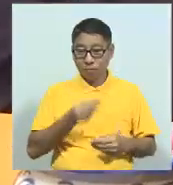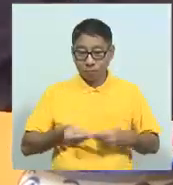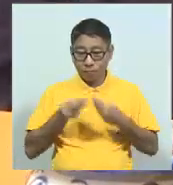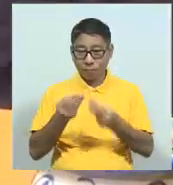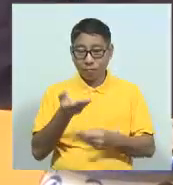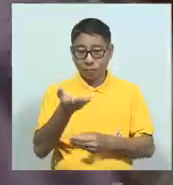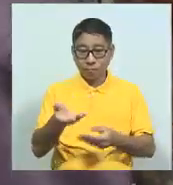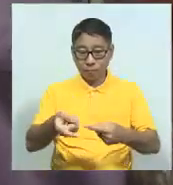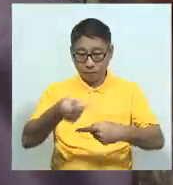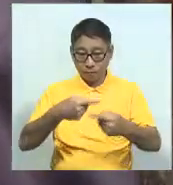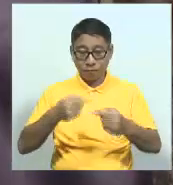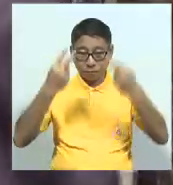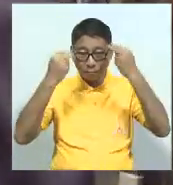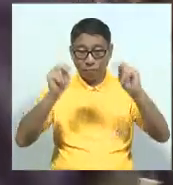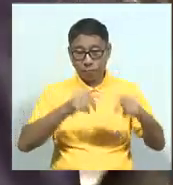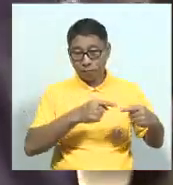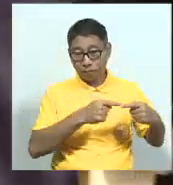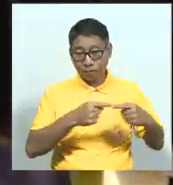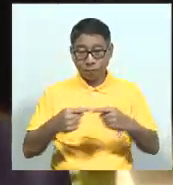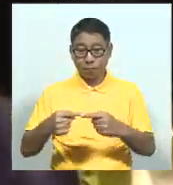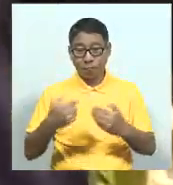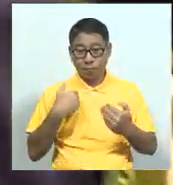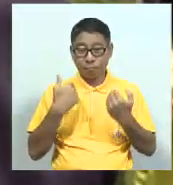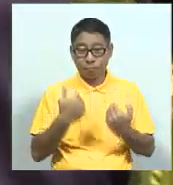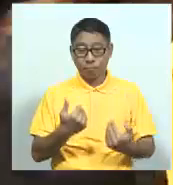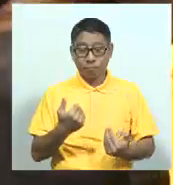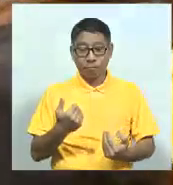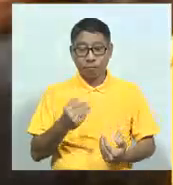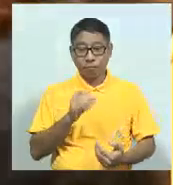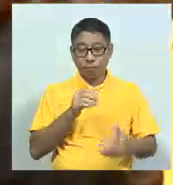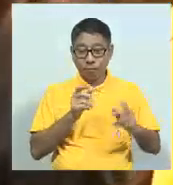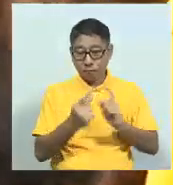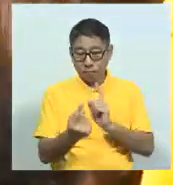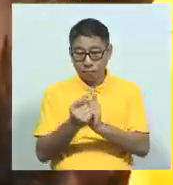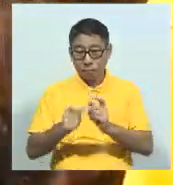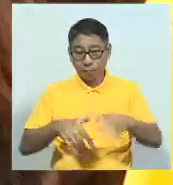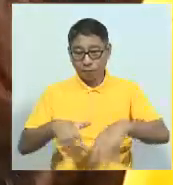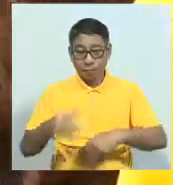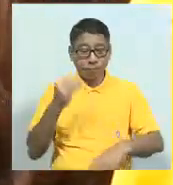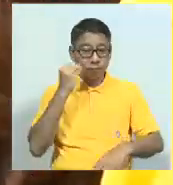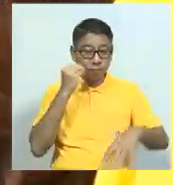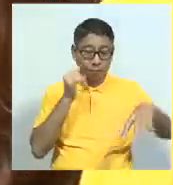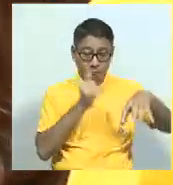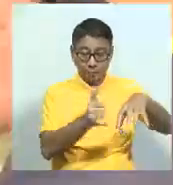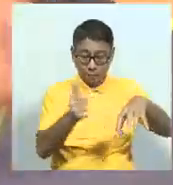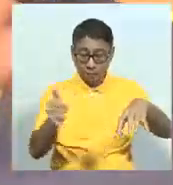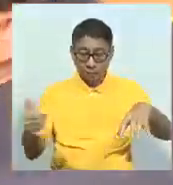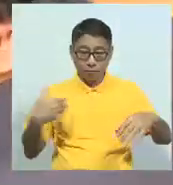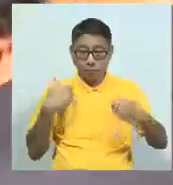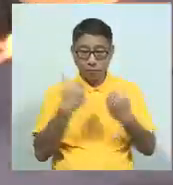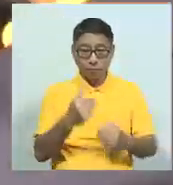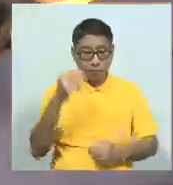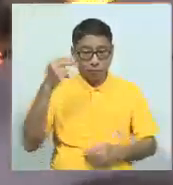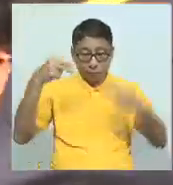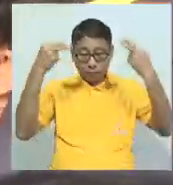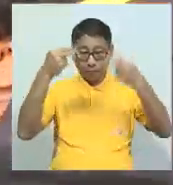นบอกขอให้กลับมาเป็นนายกต่อด้วยนะฮะในขณะที่นายกรัฐมนตรีก็เดินพบปะประชาชนตามบ้านเรือนแล้วก็ได้แสดงความเป็น